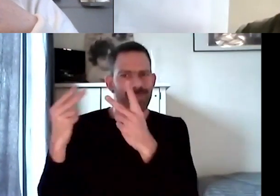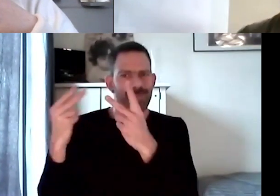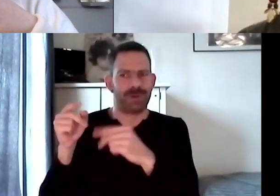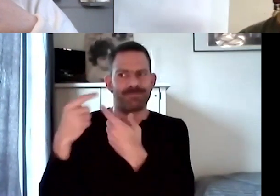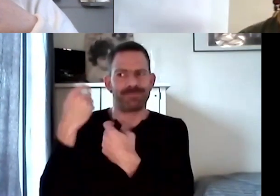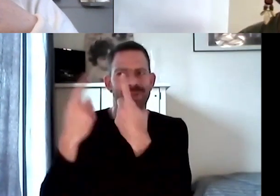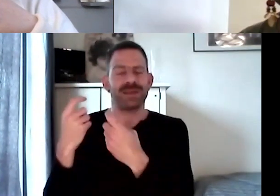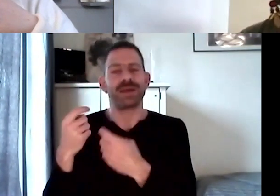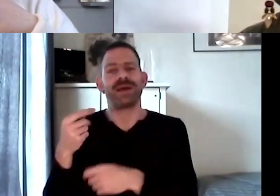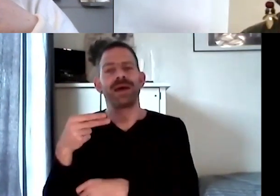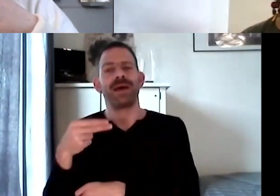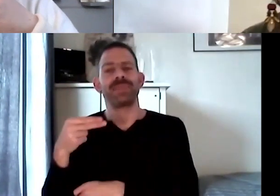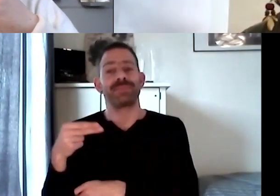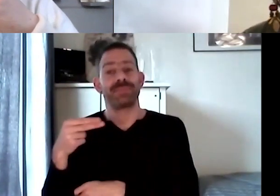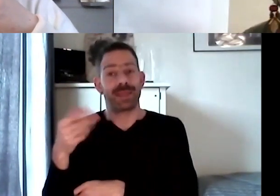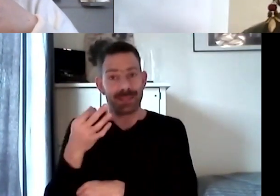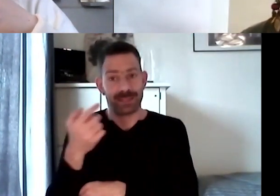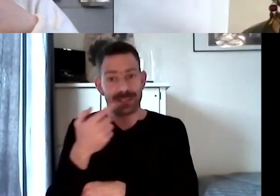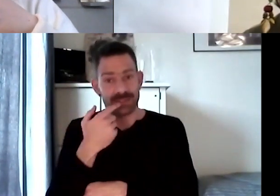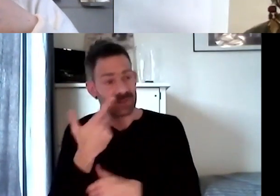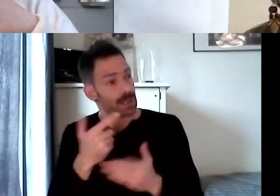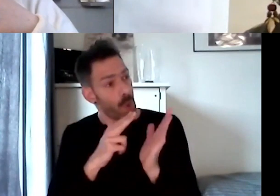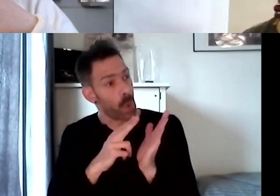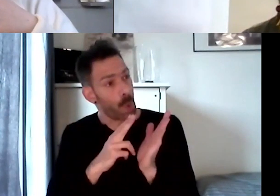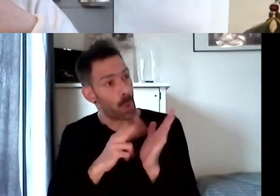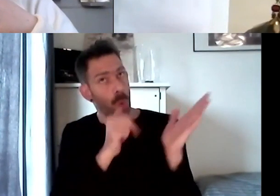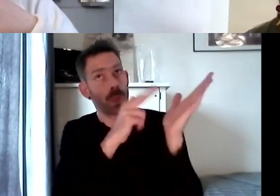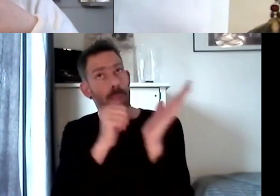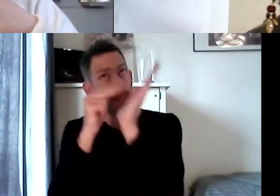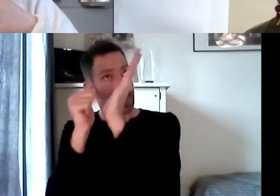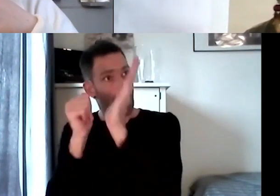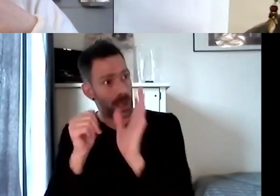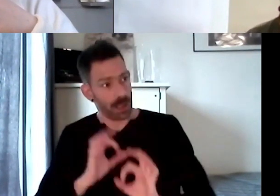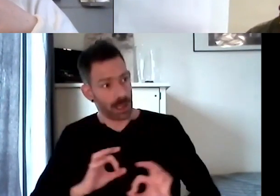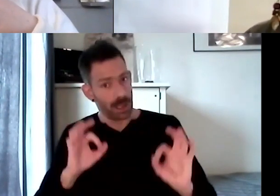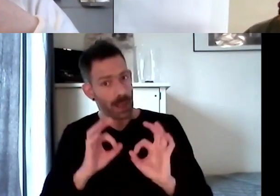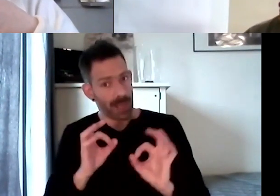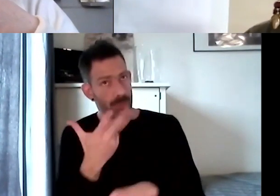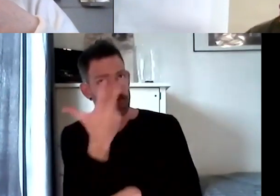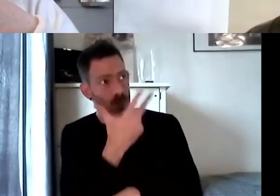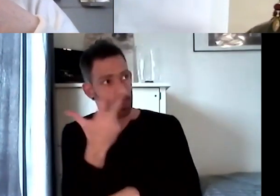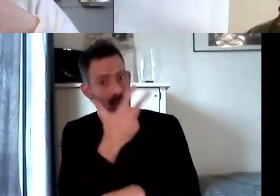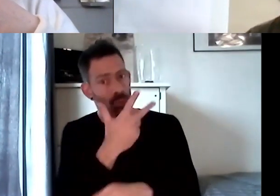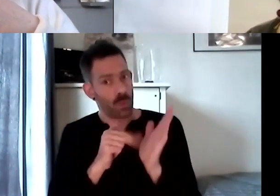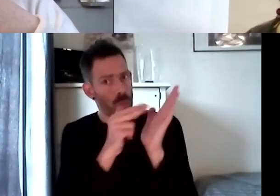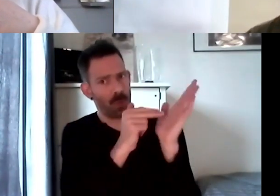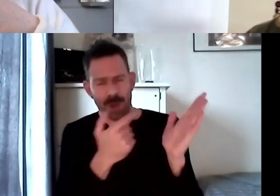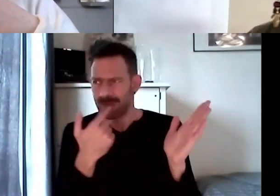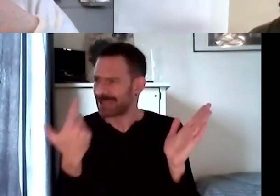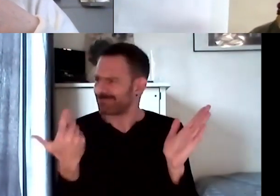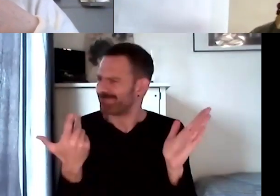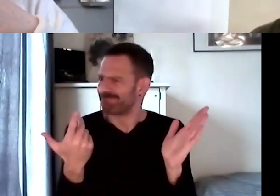Nathalie nous dit, donc pas de contrat tripartite. Alors, contrat tripartite, ça veut dire quoi?